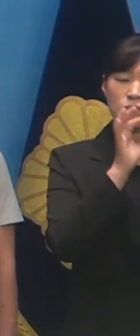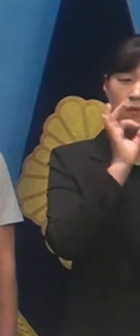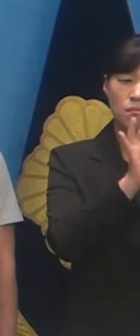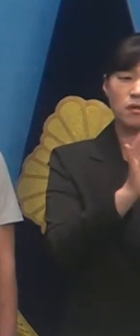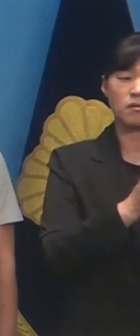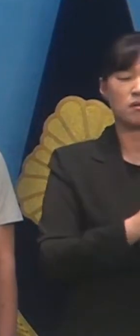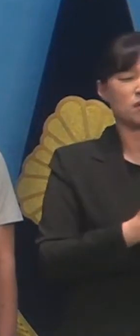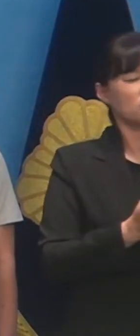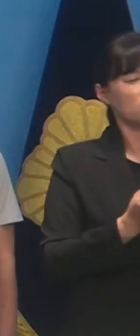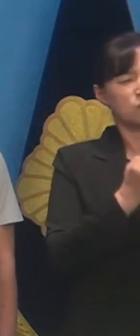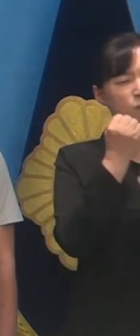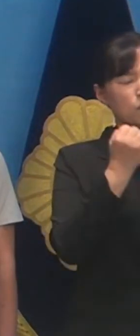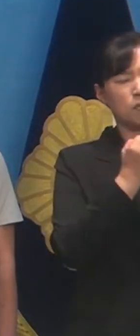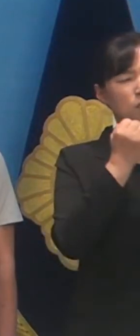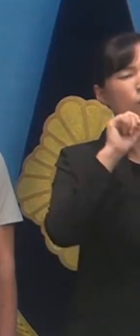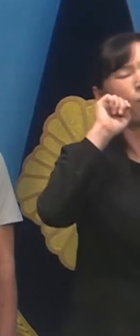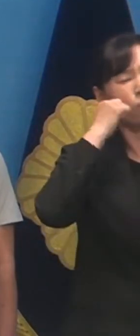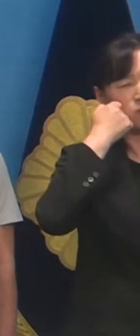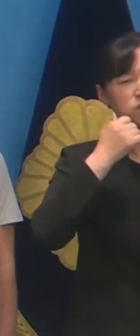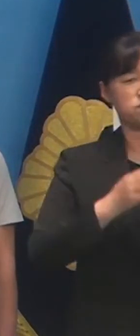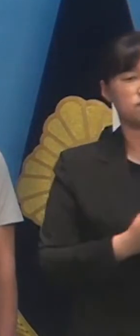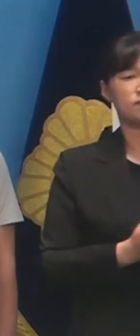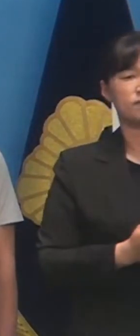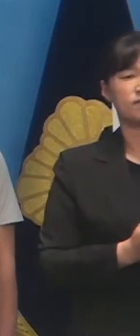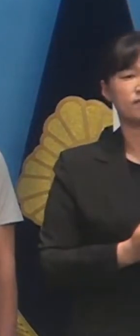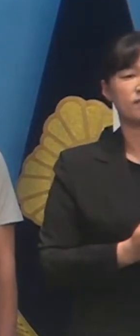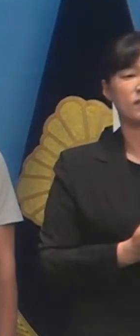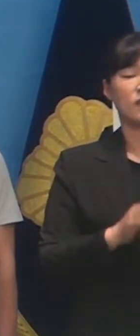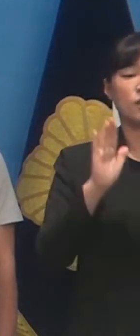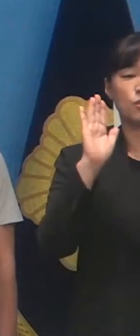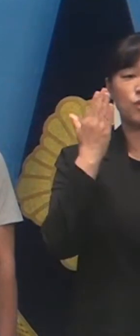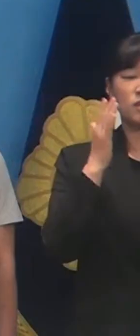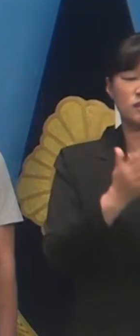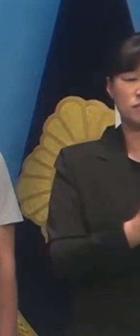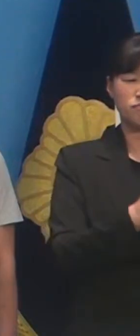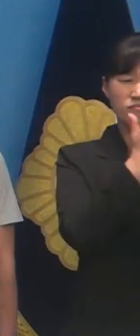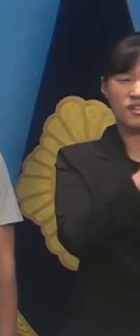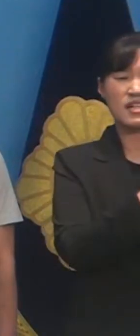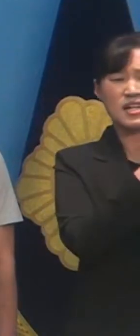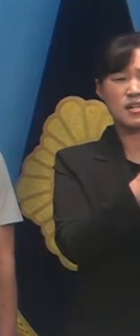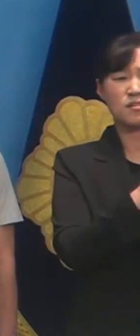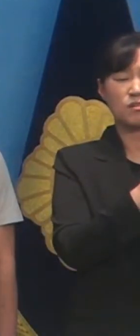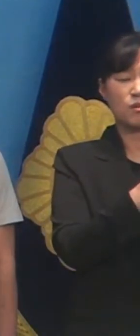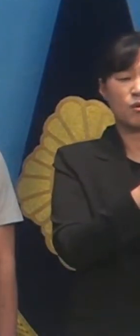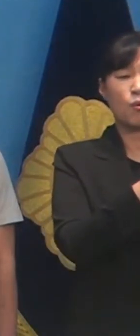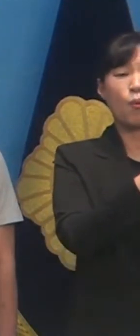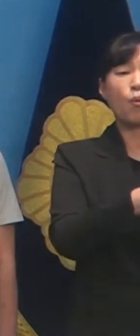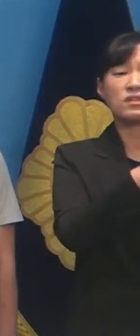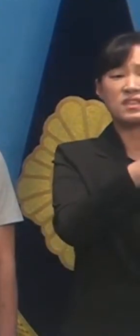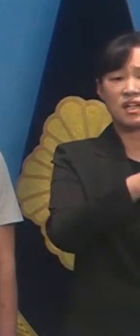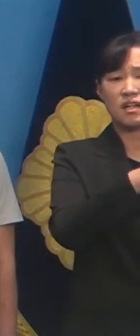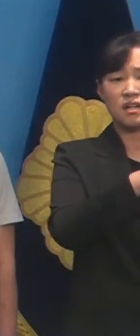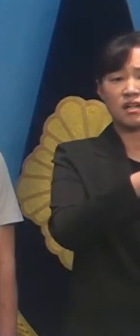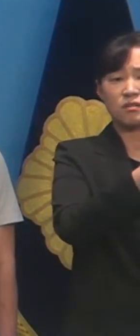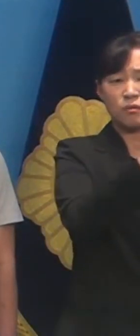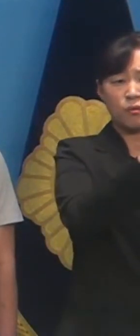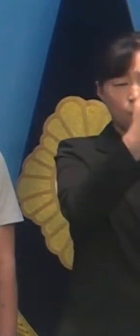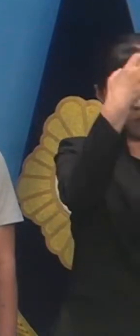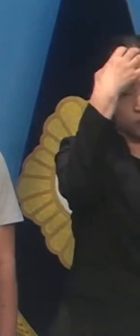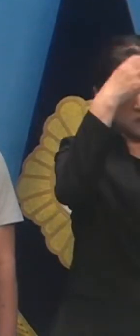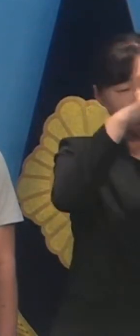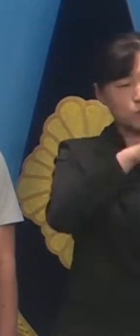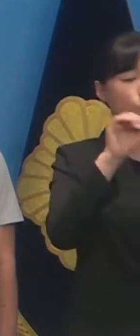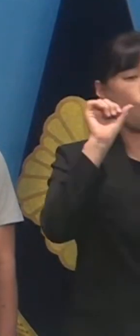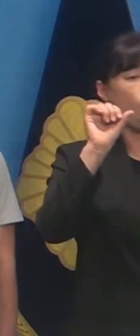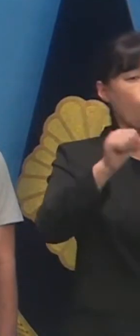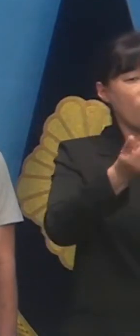뭐라 설명드리기 어렵습니다. 최근 불타버린 공장 옥상에서 500일